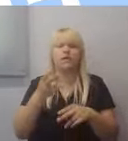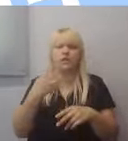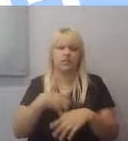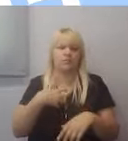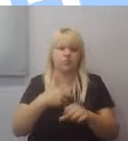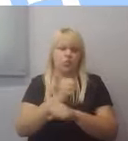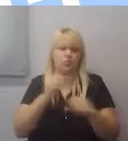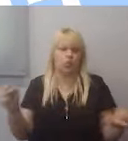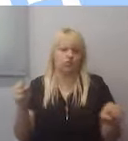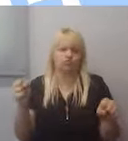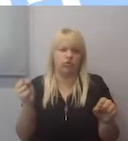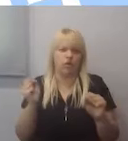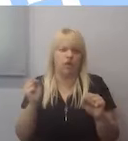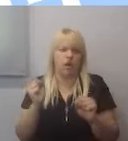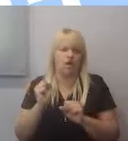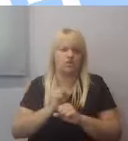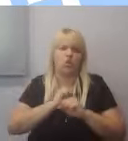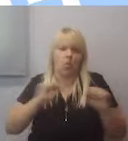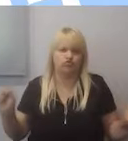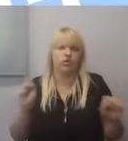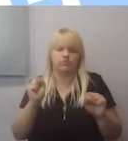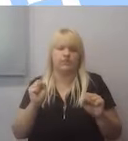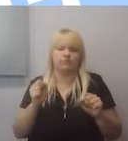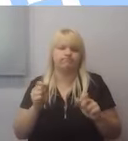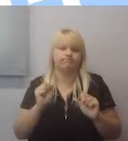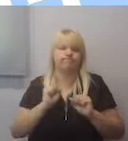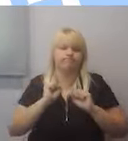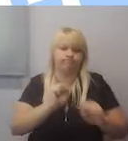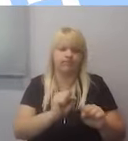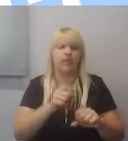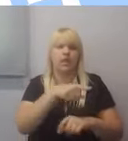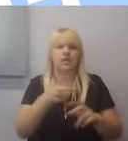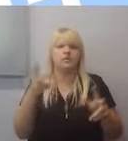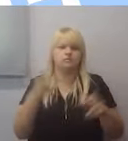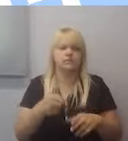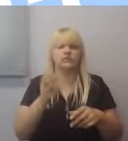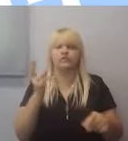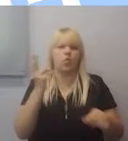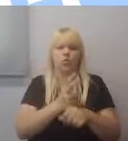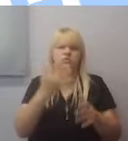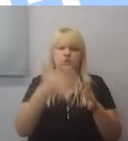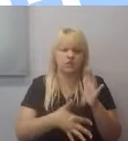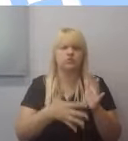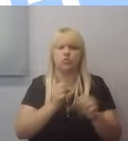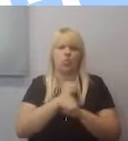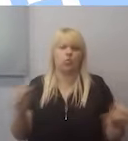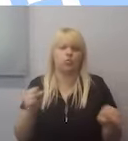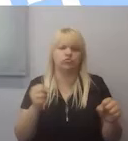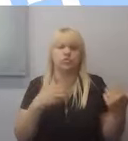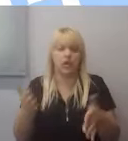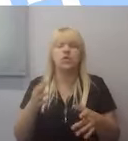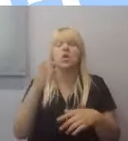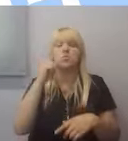pašvaldībām ir ir dots konkrēts uzdevums nodrošināt kritiskas funkcijas ne visas bet iespēj iespēju robežas protams arī pārējās bet